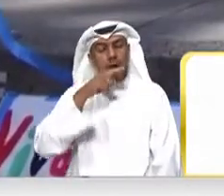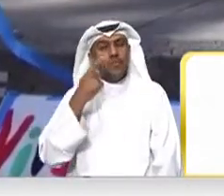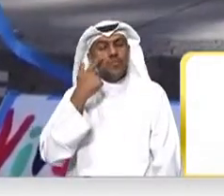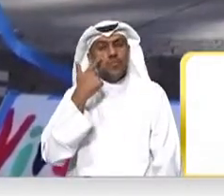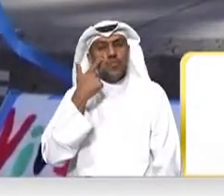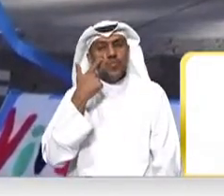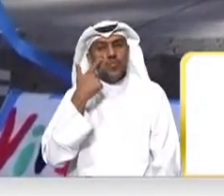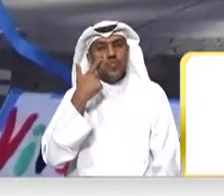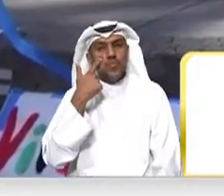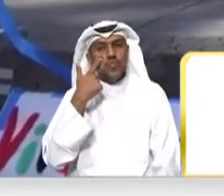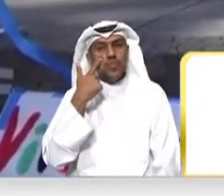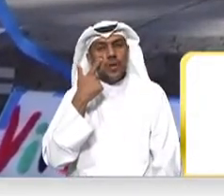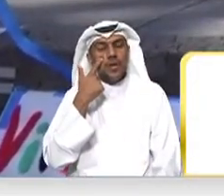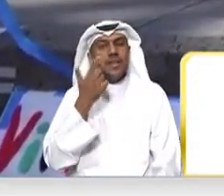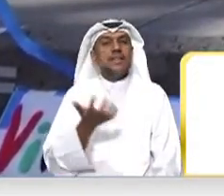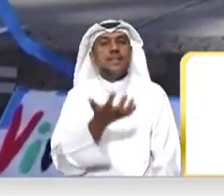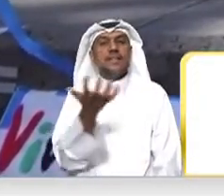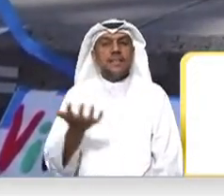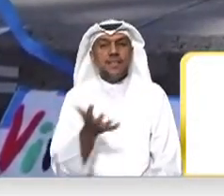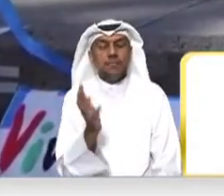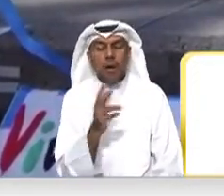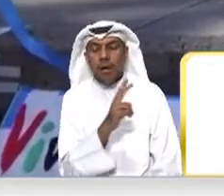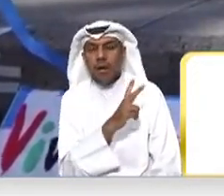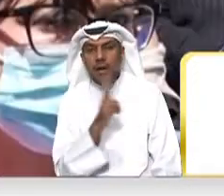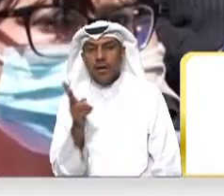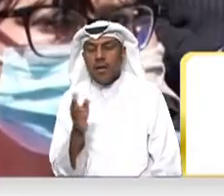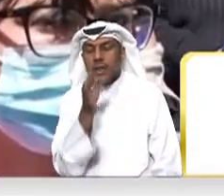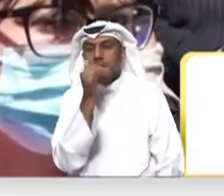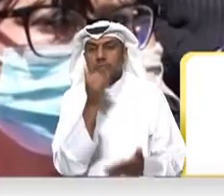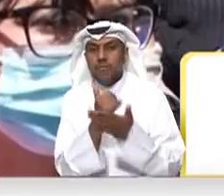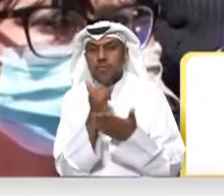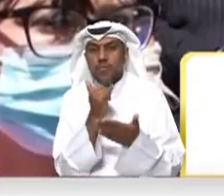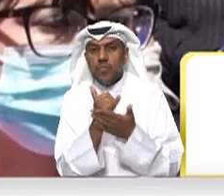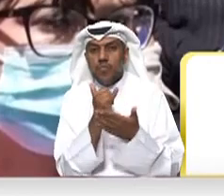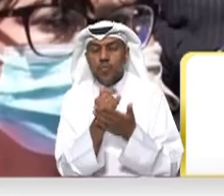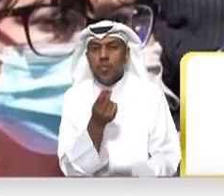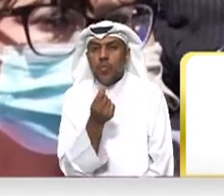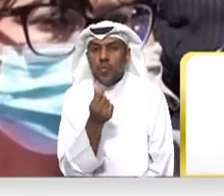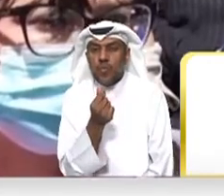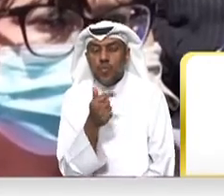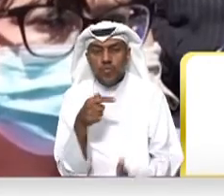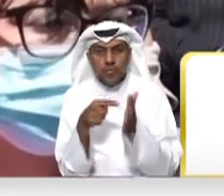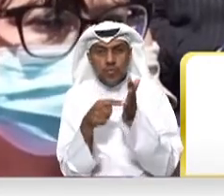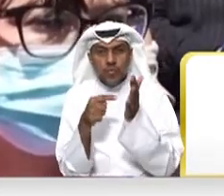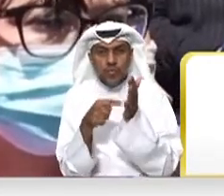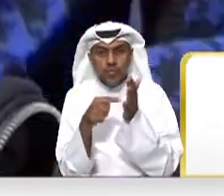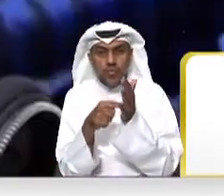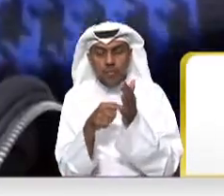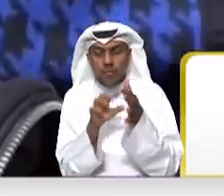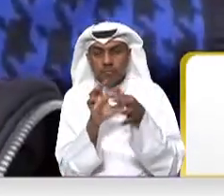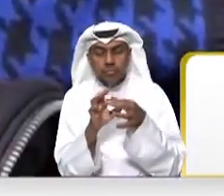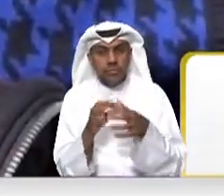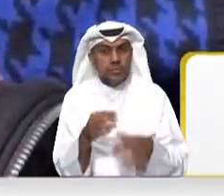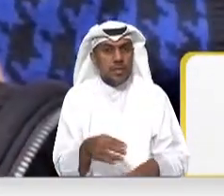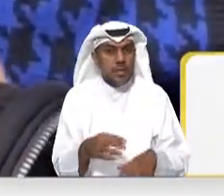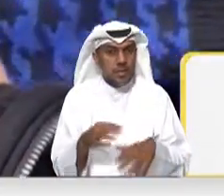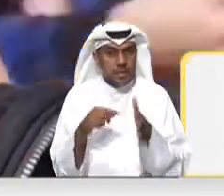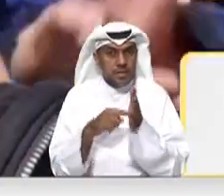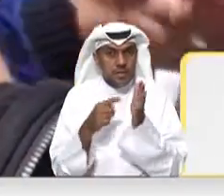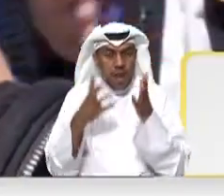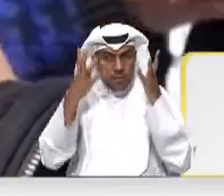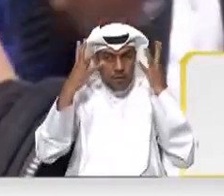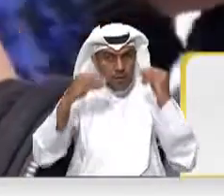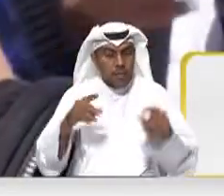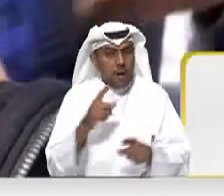وهي سحب الاستثمارات والشفافيه فيما يتعلق بالشؤون الماليه للجامعه والعفو عن الطلاب واعضاء